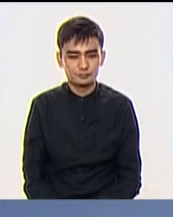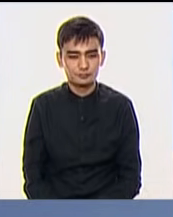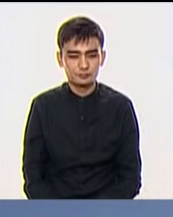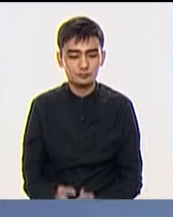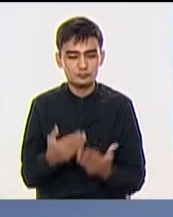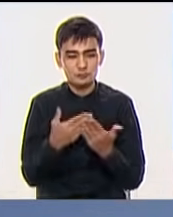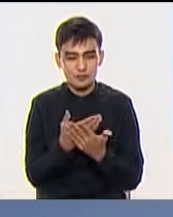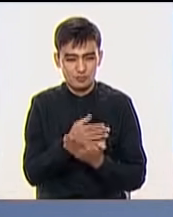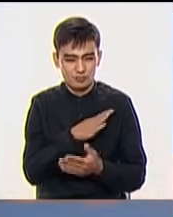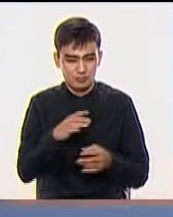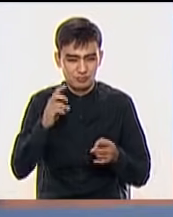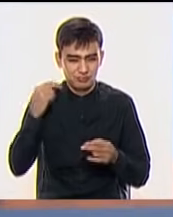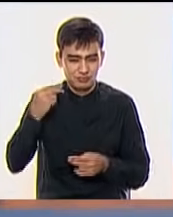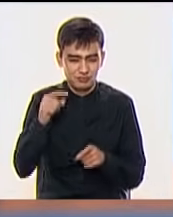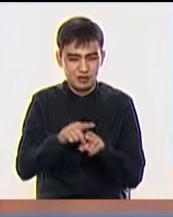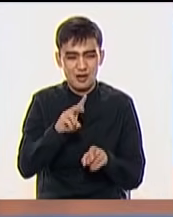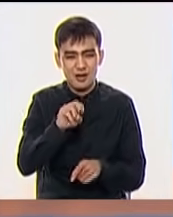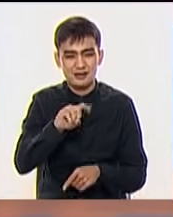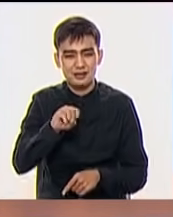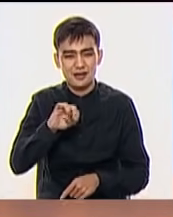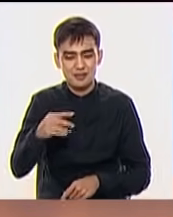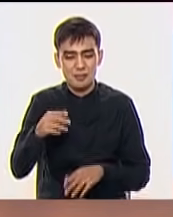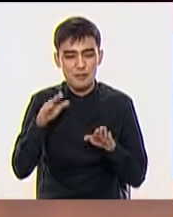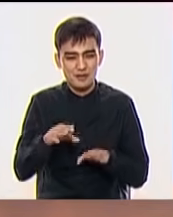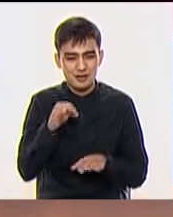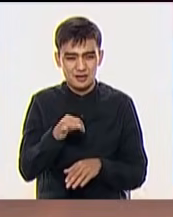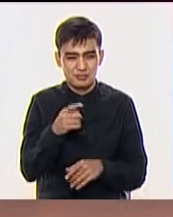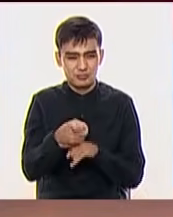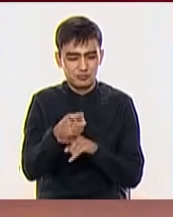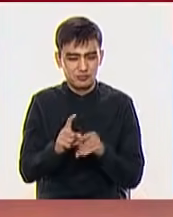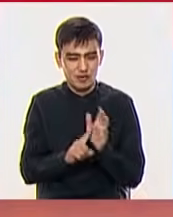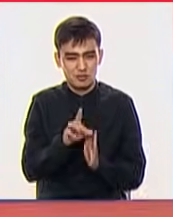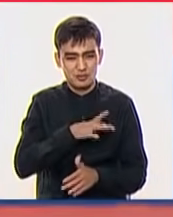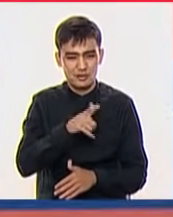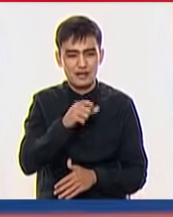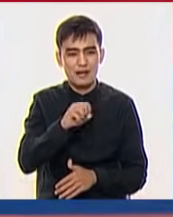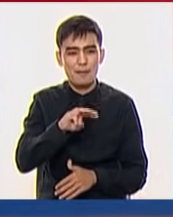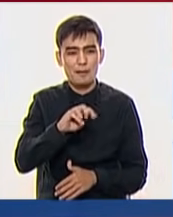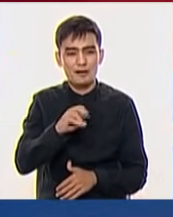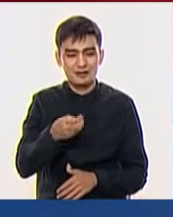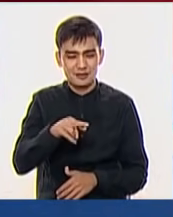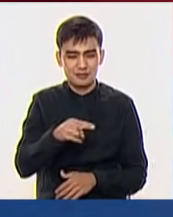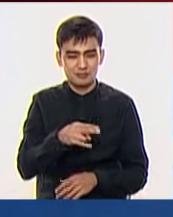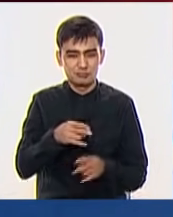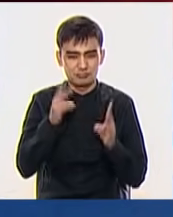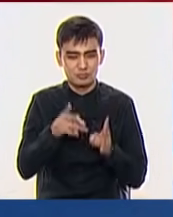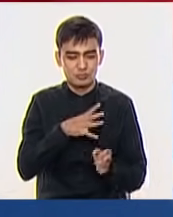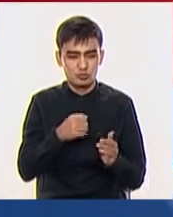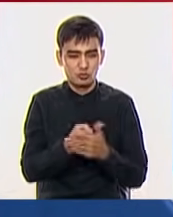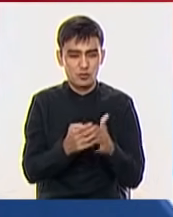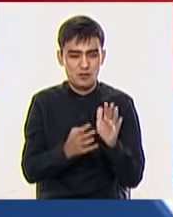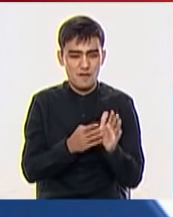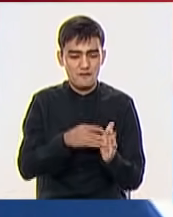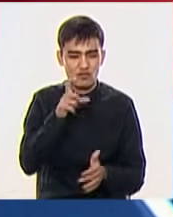Тревожные новости поступают из Казани. Там произошла стрельба в одной из гимназий. Число жертв трагедии выросло до 9 человек,